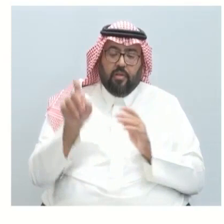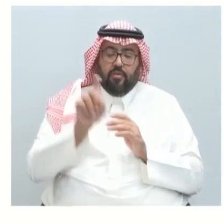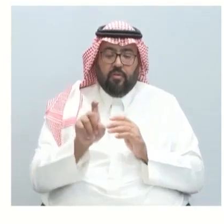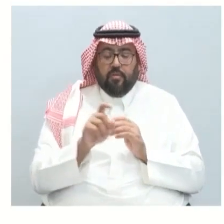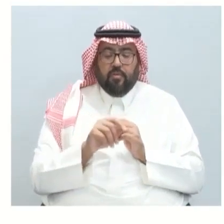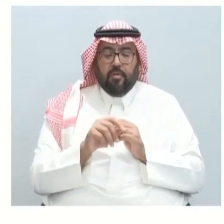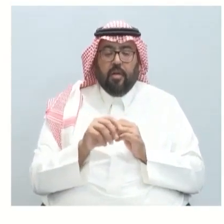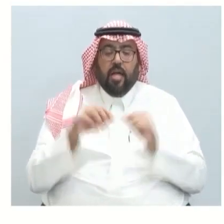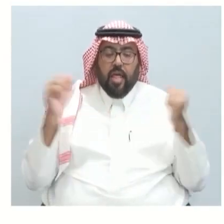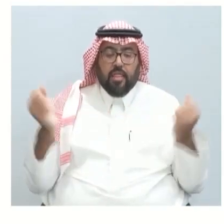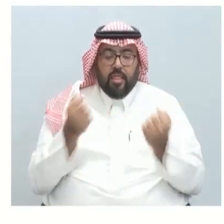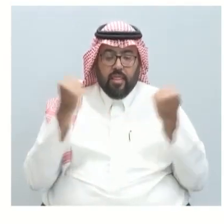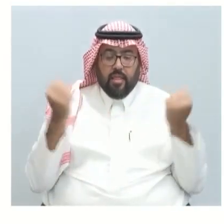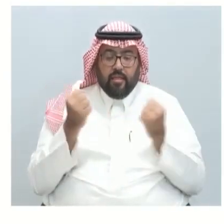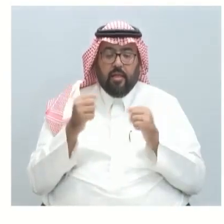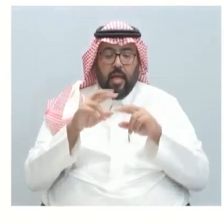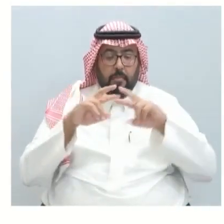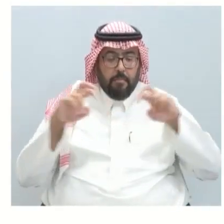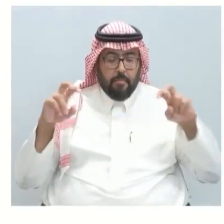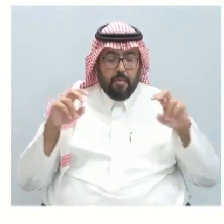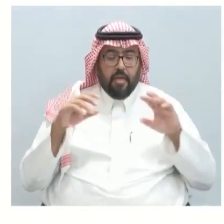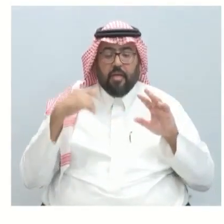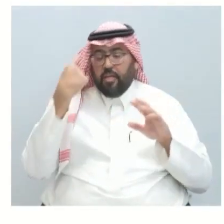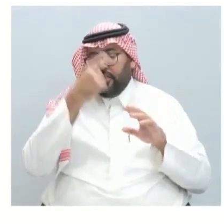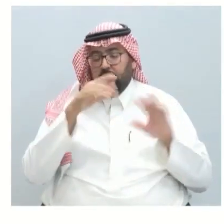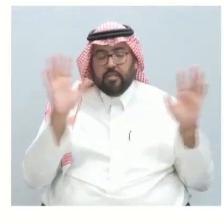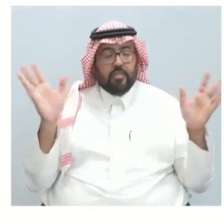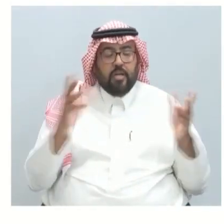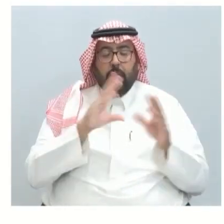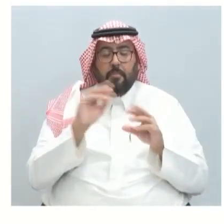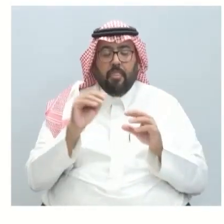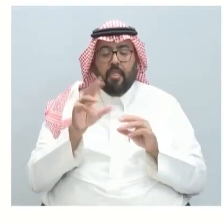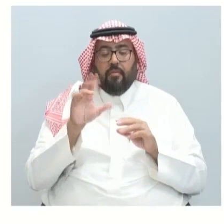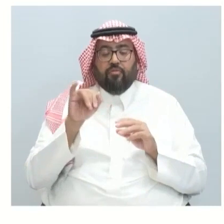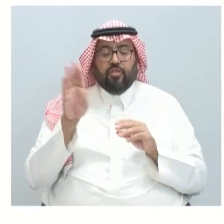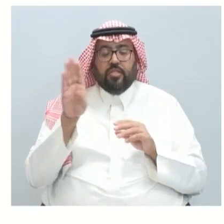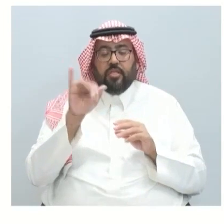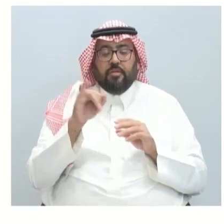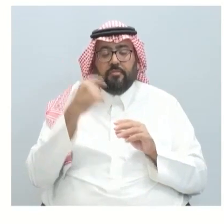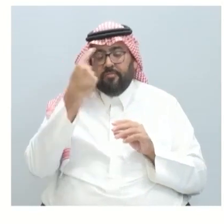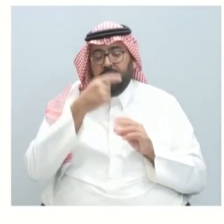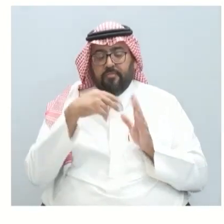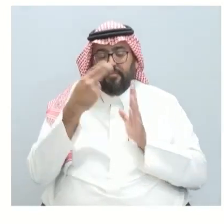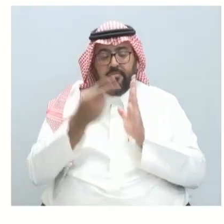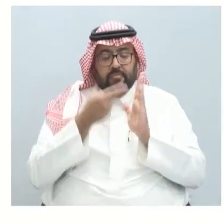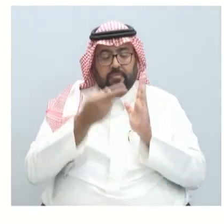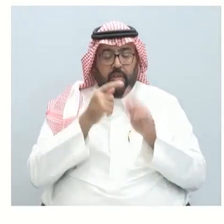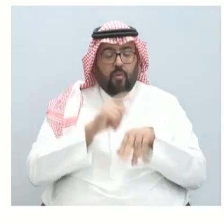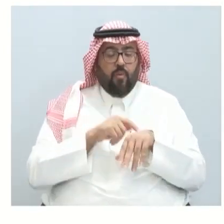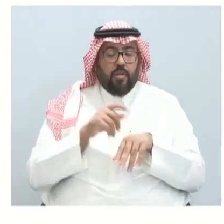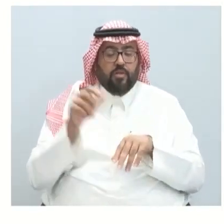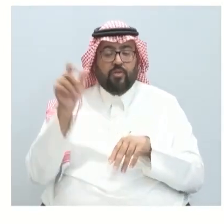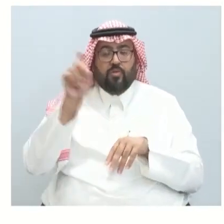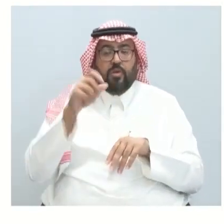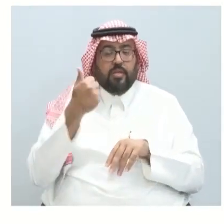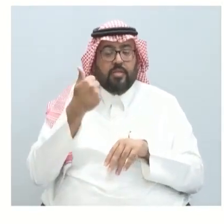فقره اتدرب ابحث عن عن اشياء تشبه المجسم ثم ارسمها تفضل يا ابطال السؤال